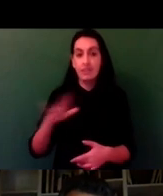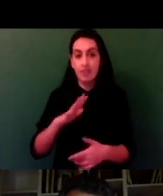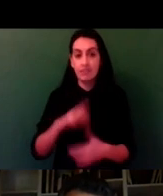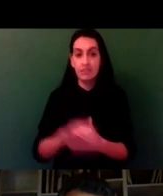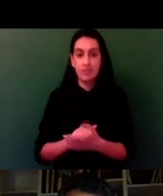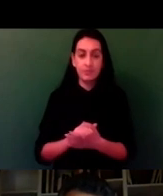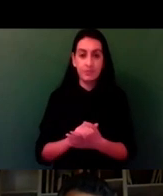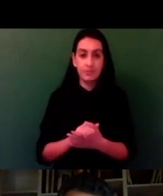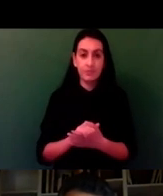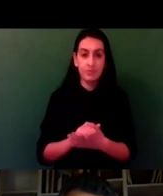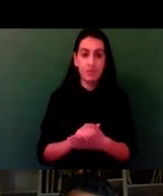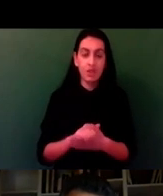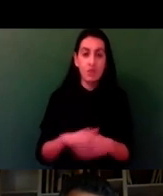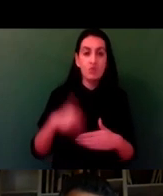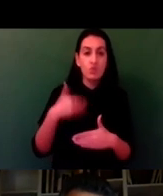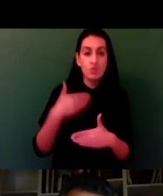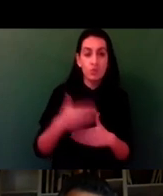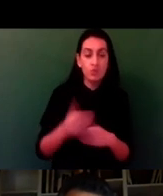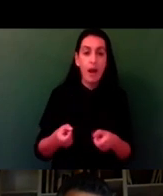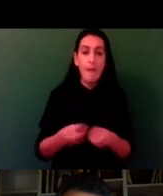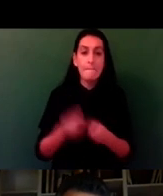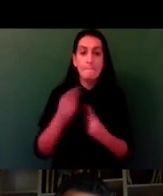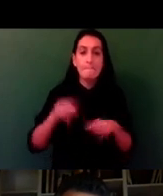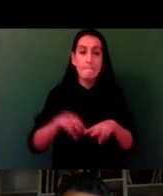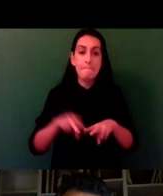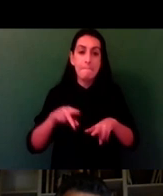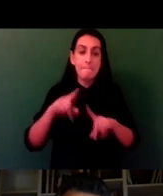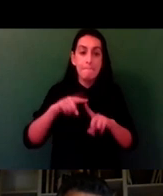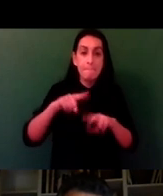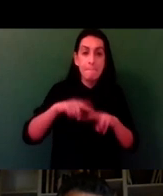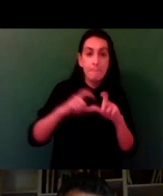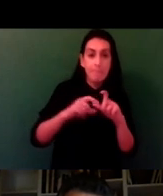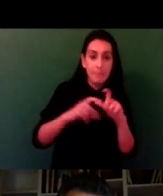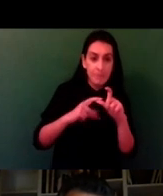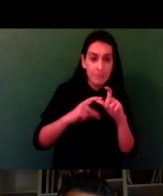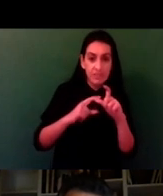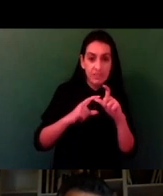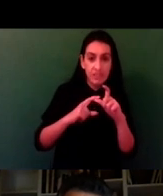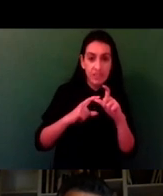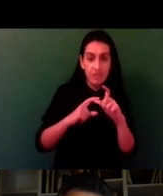Gidip BİMTAŞ'ı ikna etmek zorunda kalırız. Dolayısıyla buradaki sürenizi bu kolektiflerin